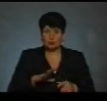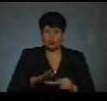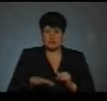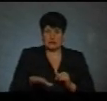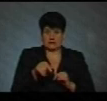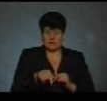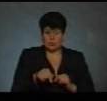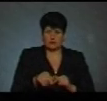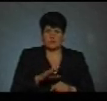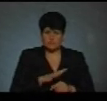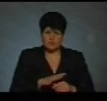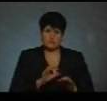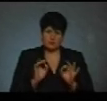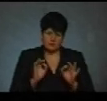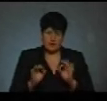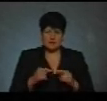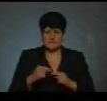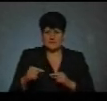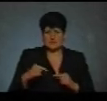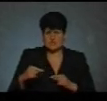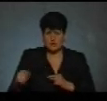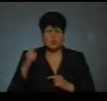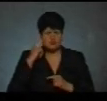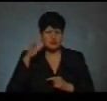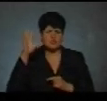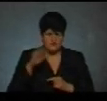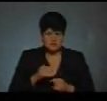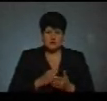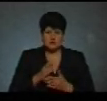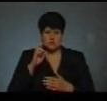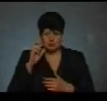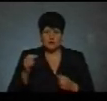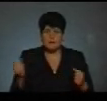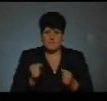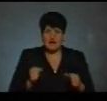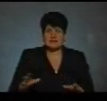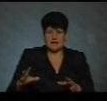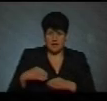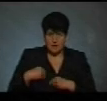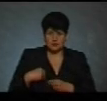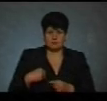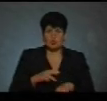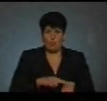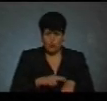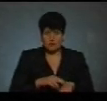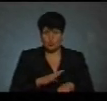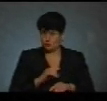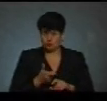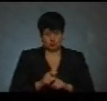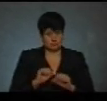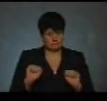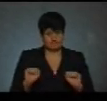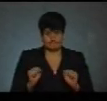Вони знаходилися в безпечній відстані один до одного, чули всі службу, мерзли разом з поліцією, було досить холодно, я вам скажу.